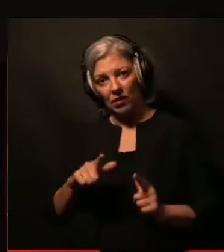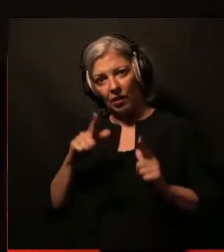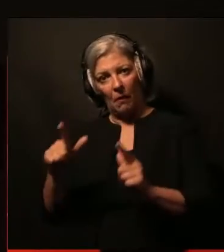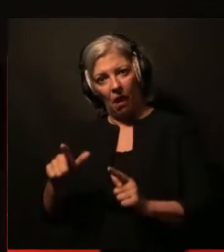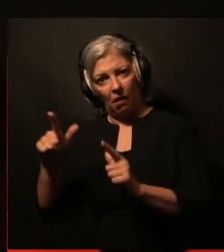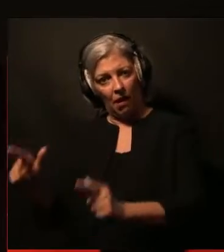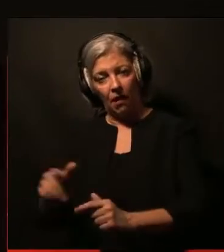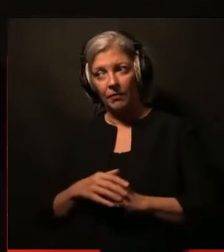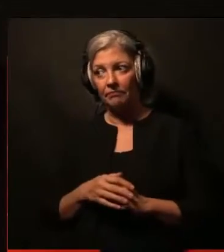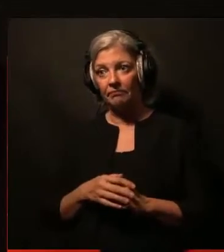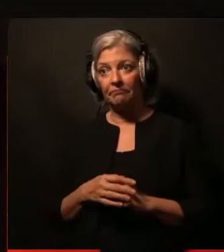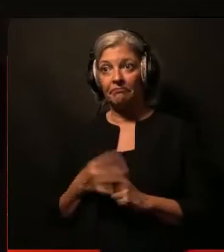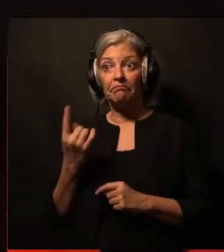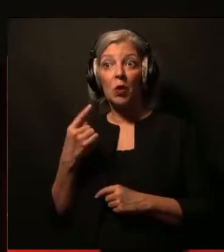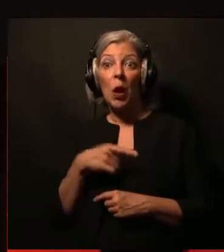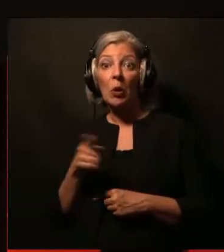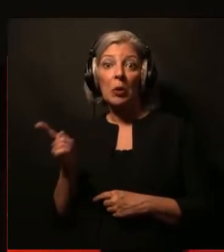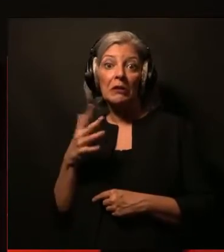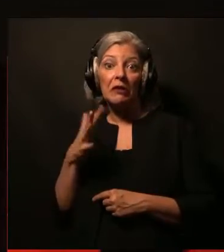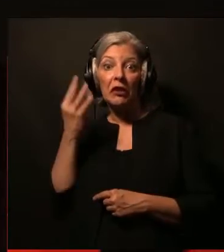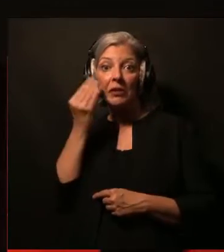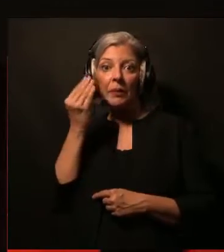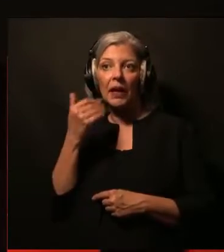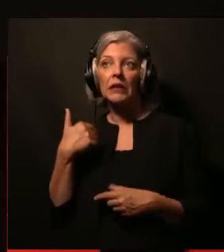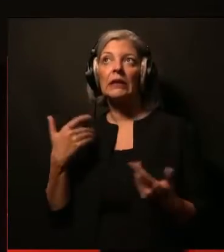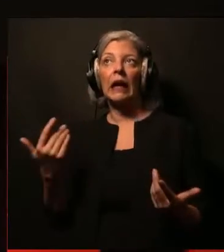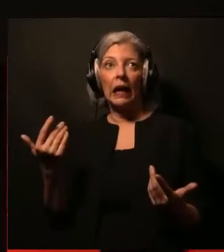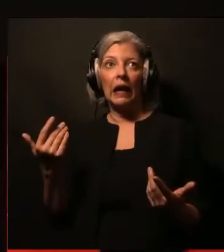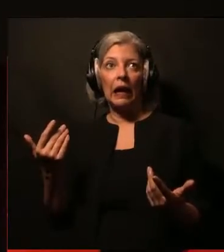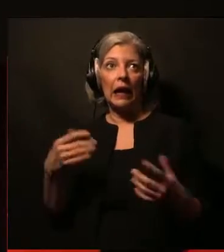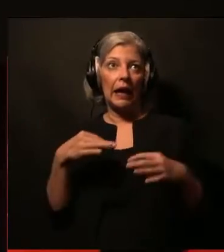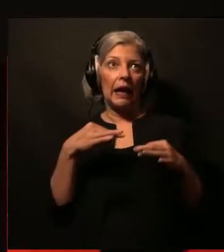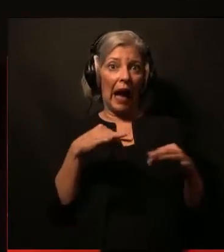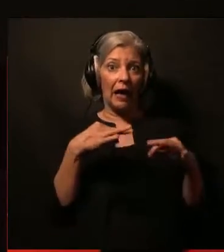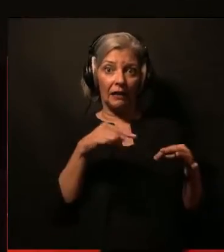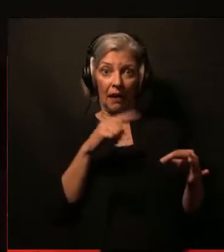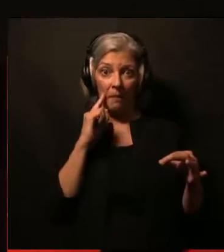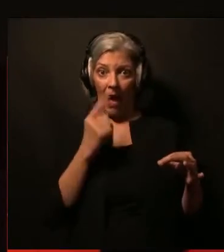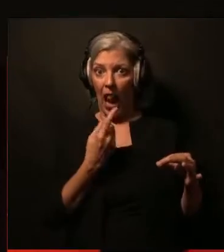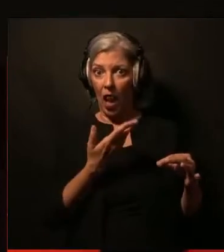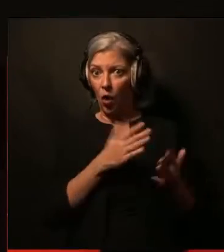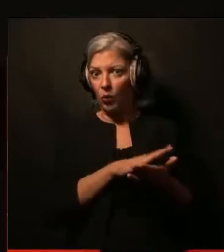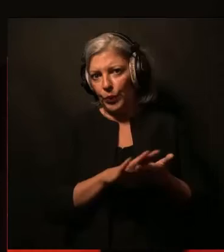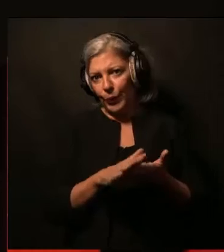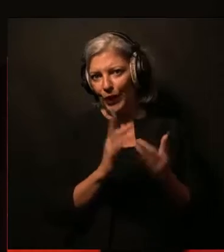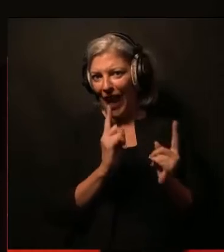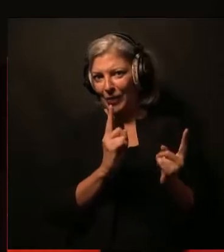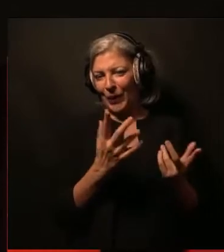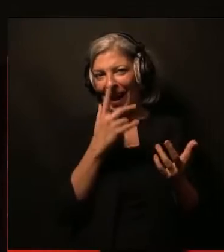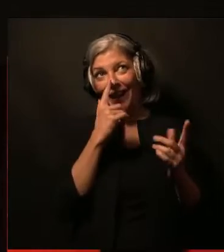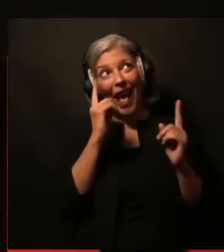qualcuno di voi avrà pensato Beh passiamo alla carta materiale così puro naturale